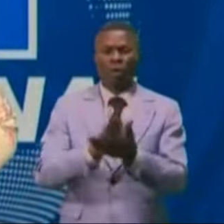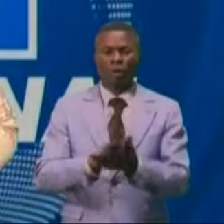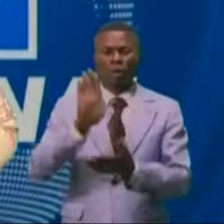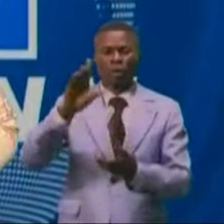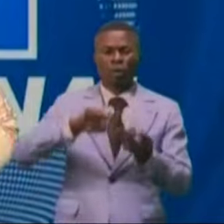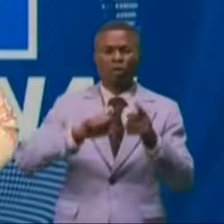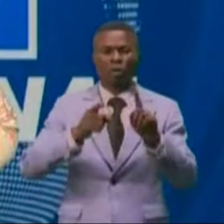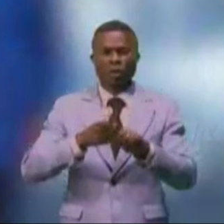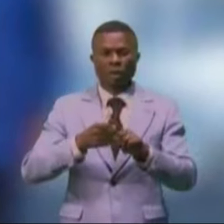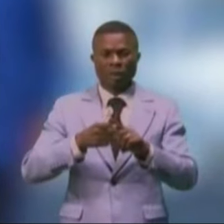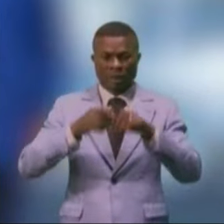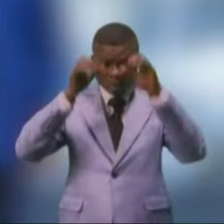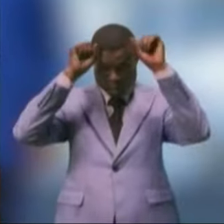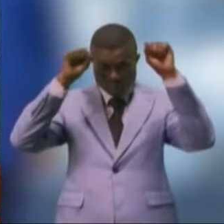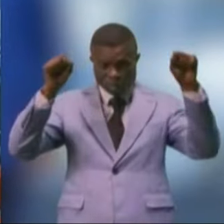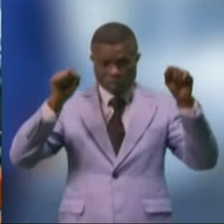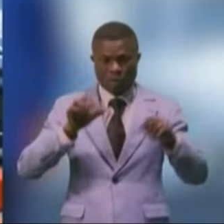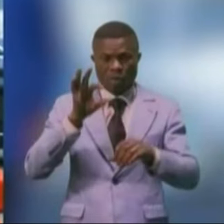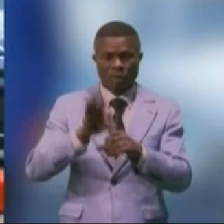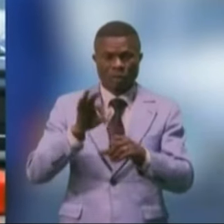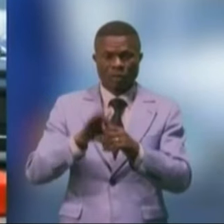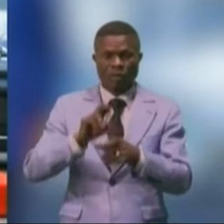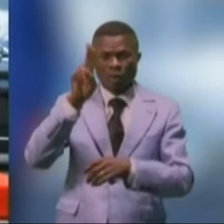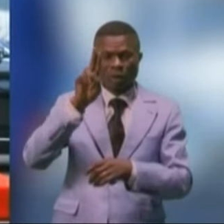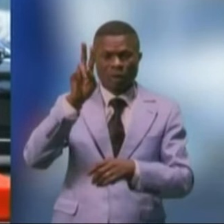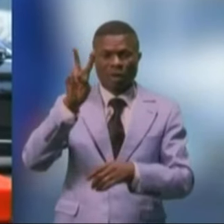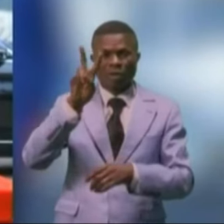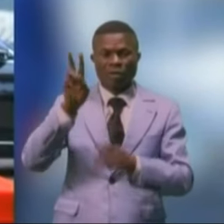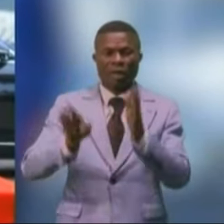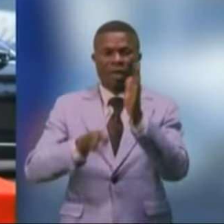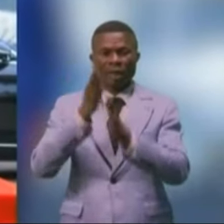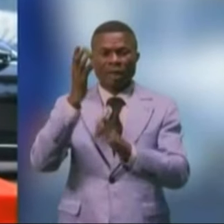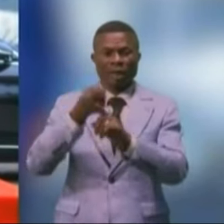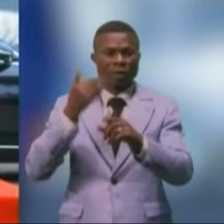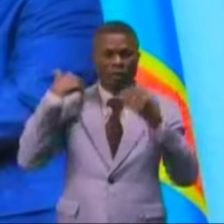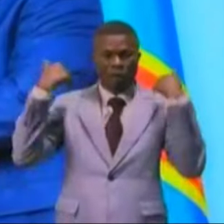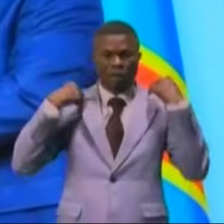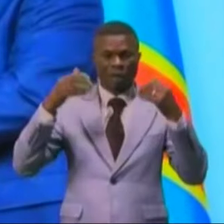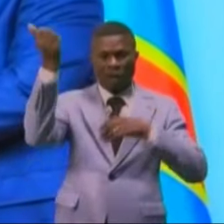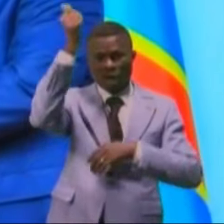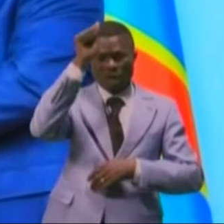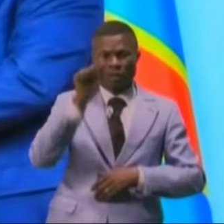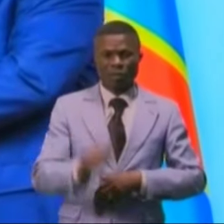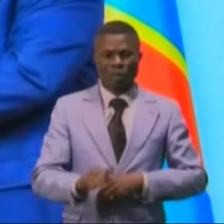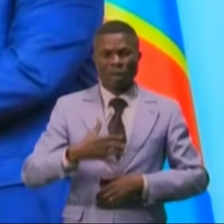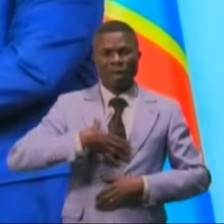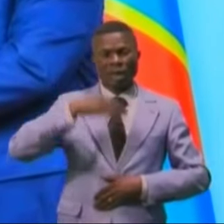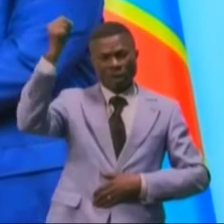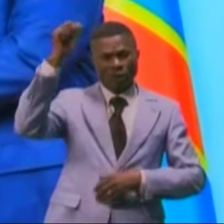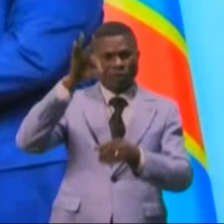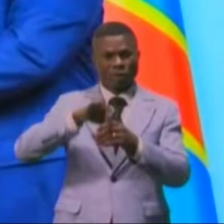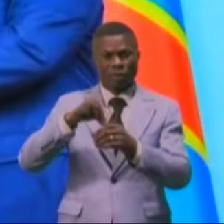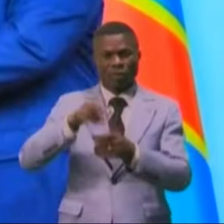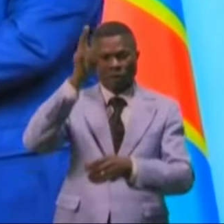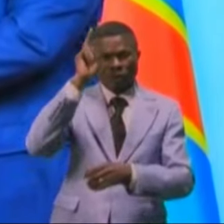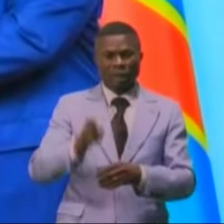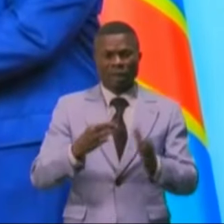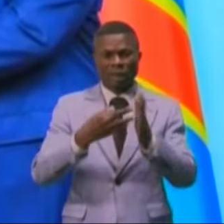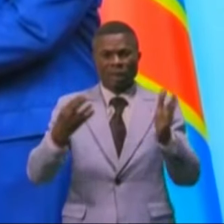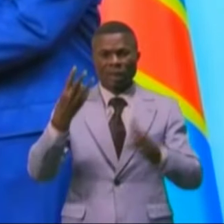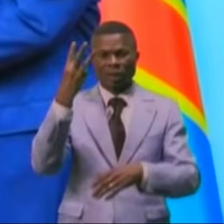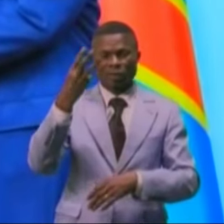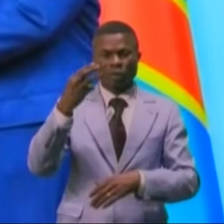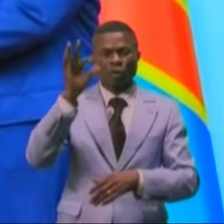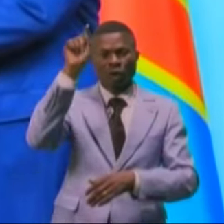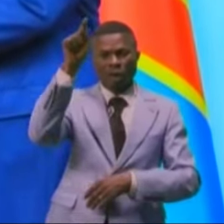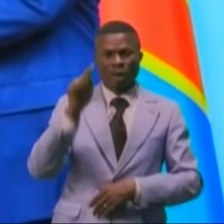homologue Cyril Ramaphosa, réélu ce vendredi 14 juin à la tête de l'Afrique du Sud après sa victoire 283 voix